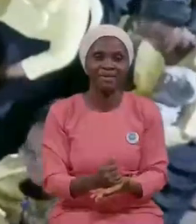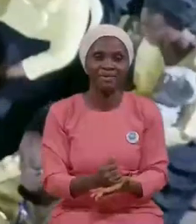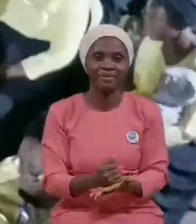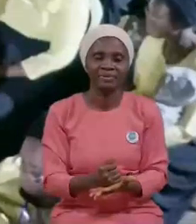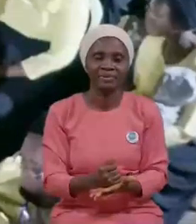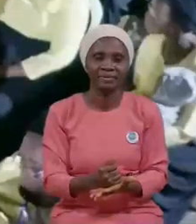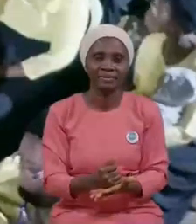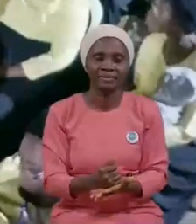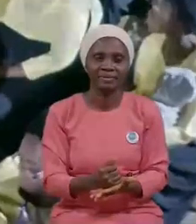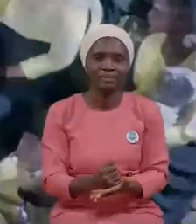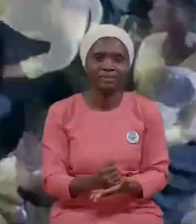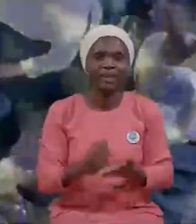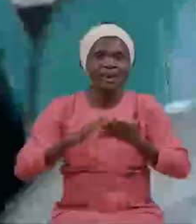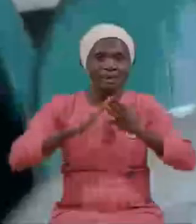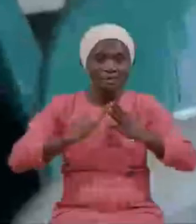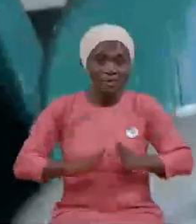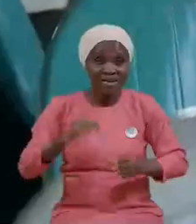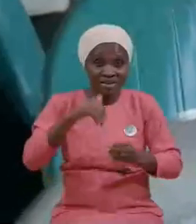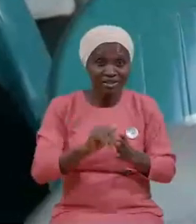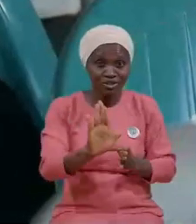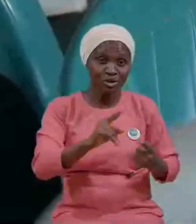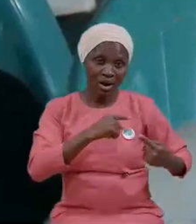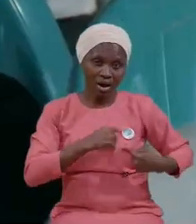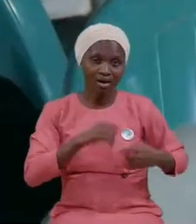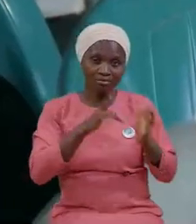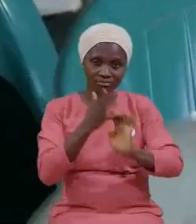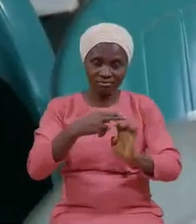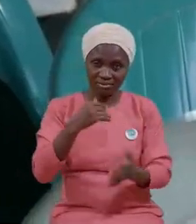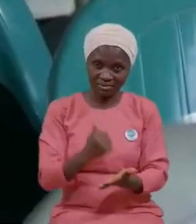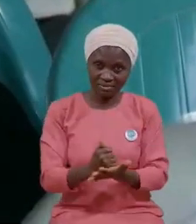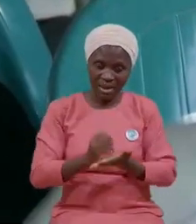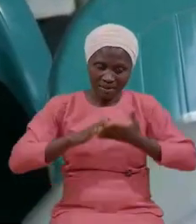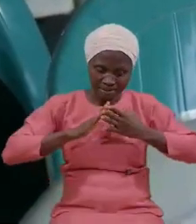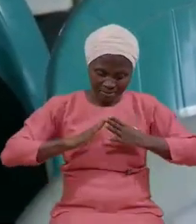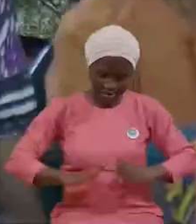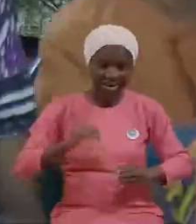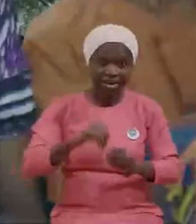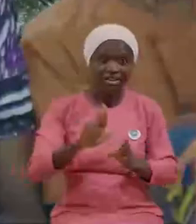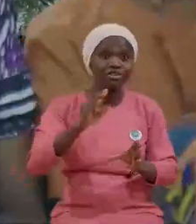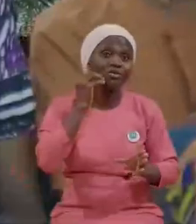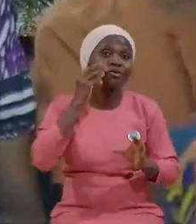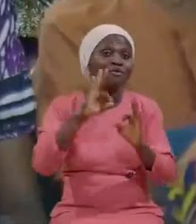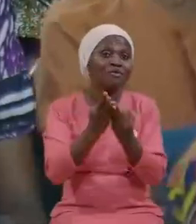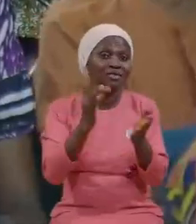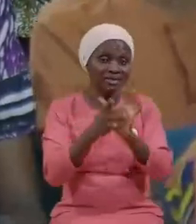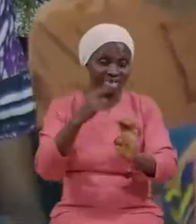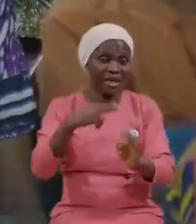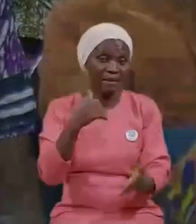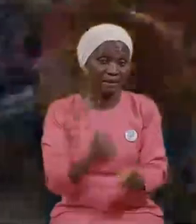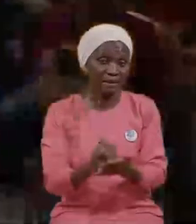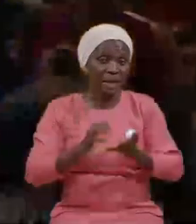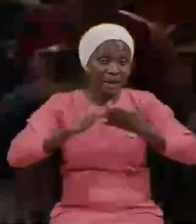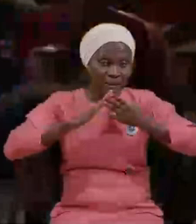La paix dans ton cœur. La paix dans ton foyer. La paix autour de